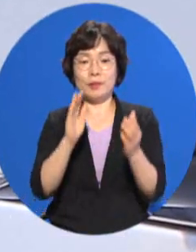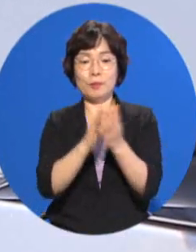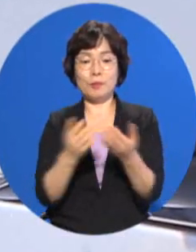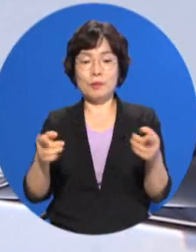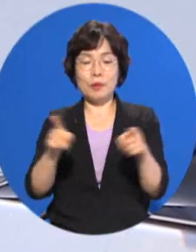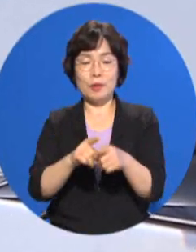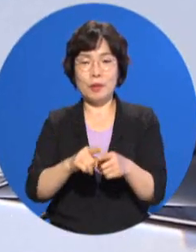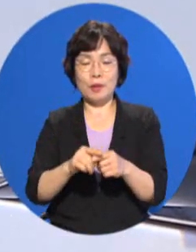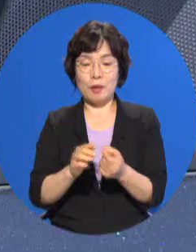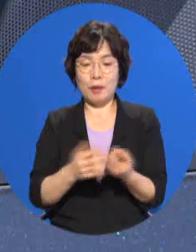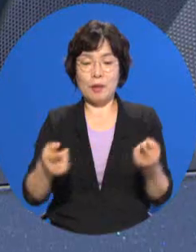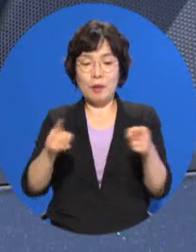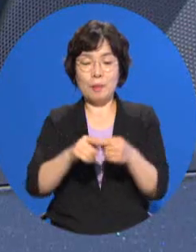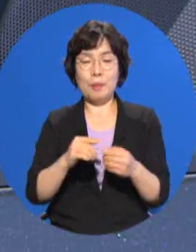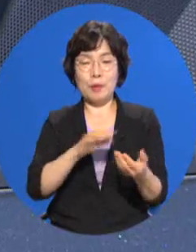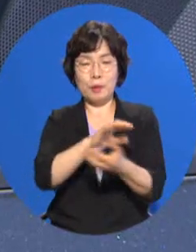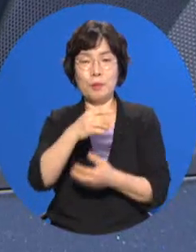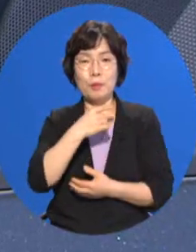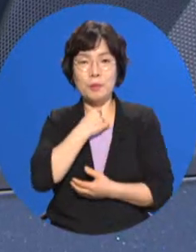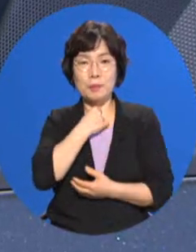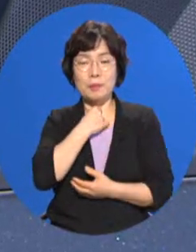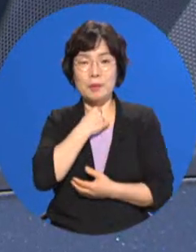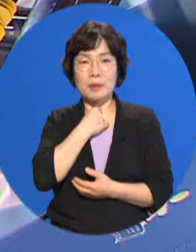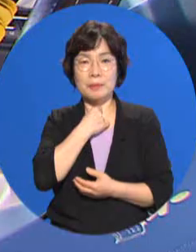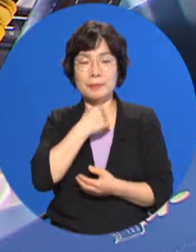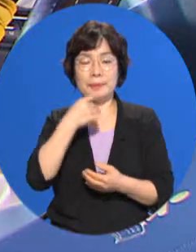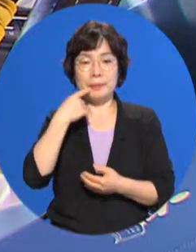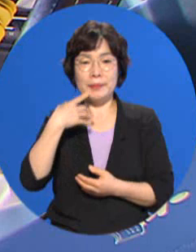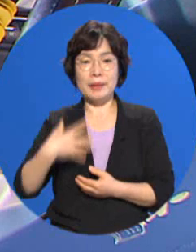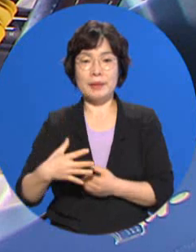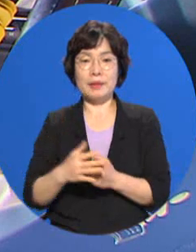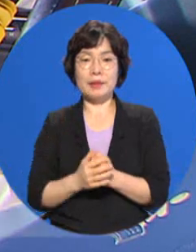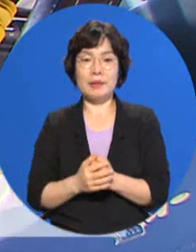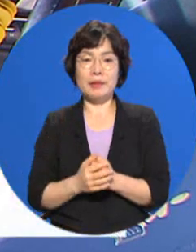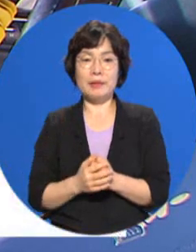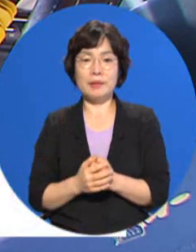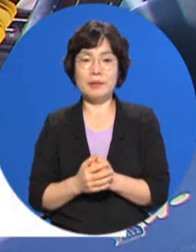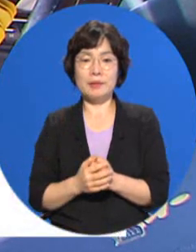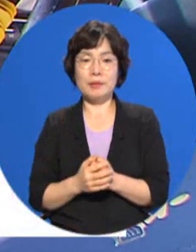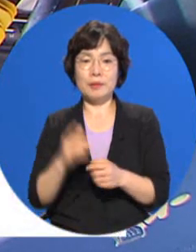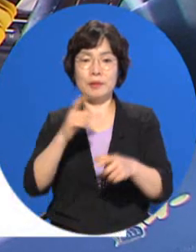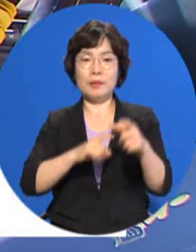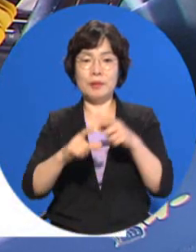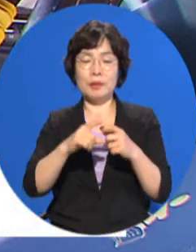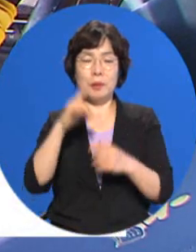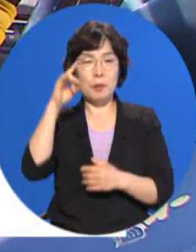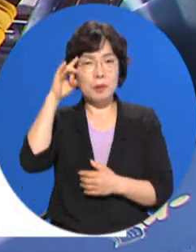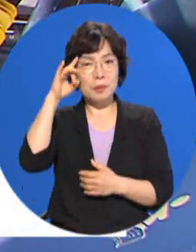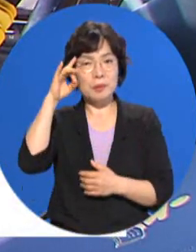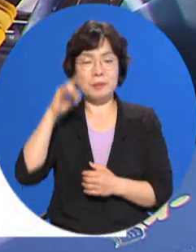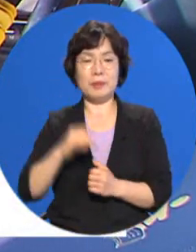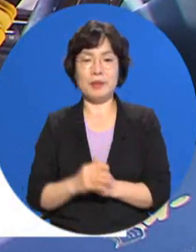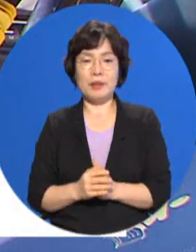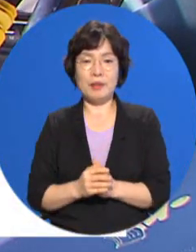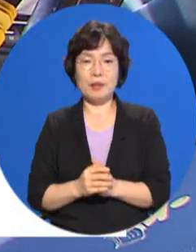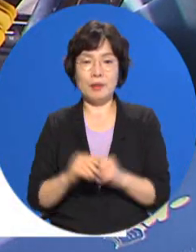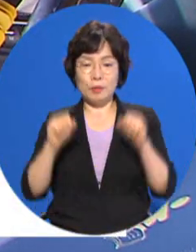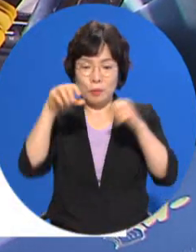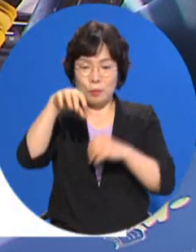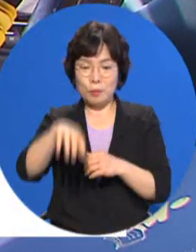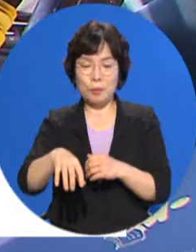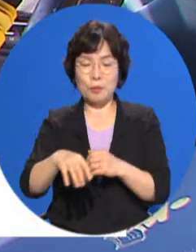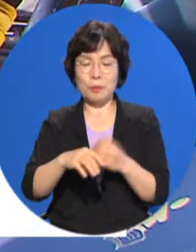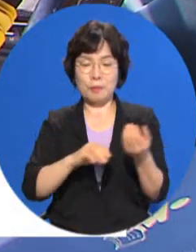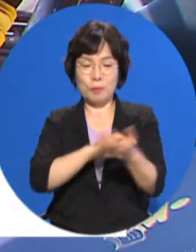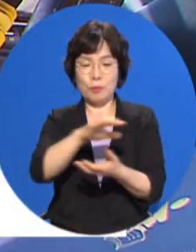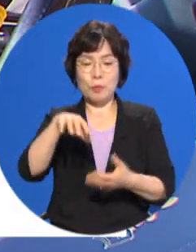함께 뛰놀고 싶은 마음은 달래지 못했습니다. 저희서 한 건 좀 더 심심하고 운동장에서 한 건 좀